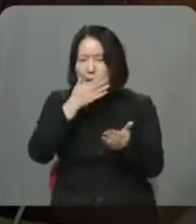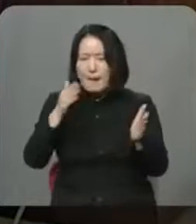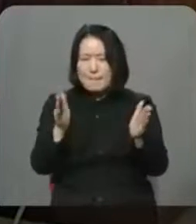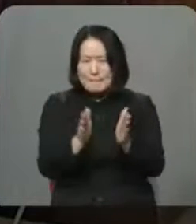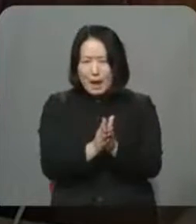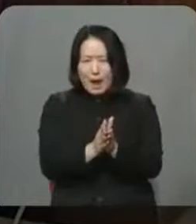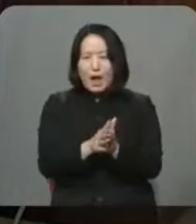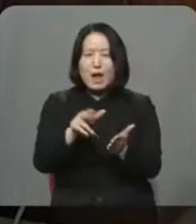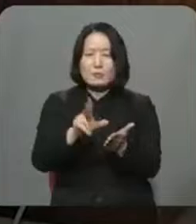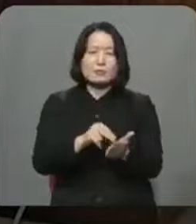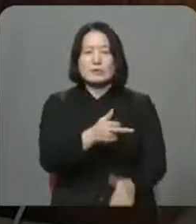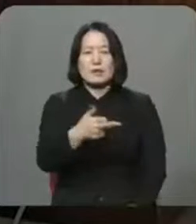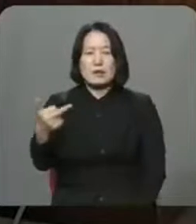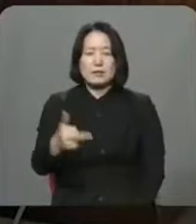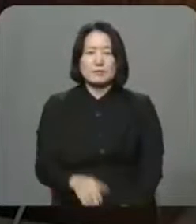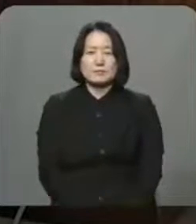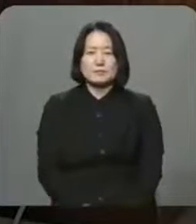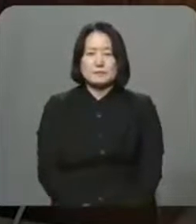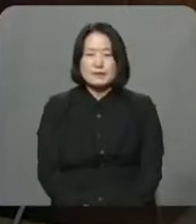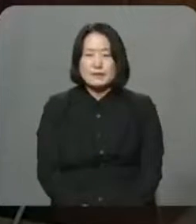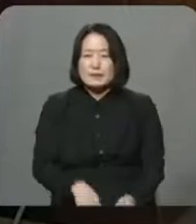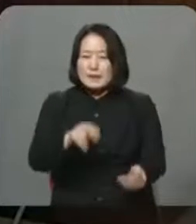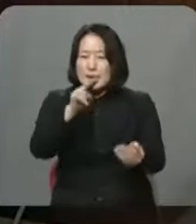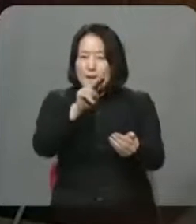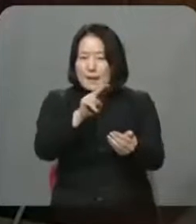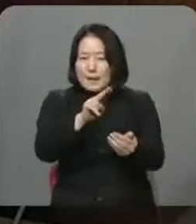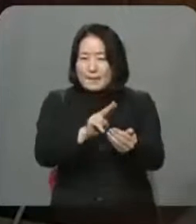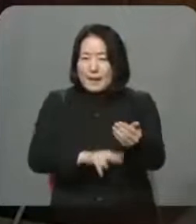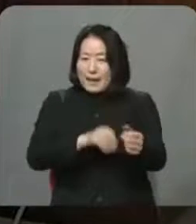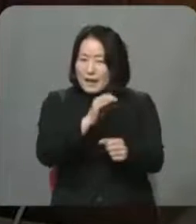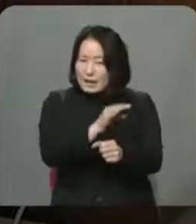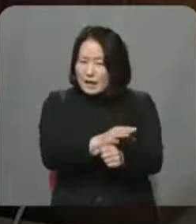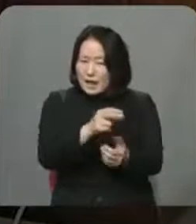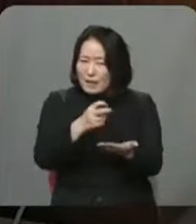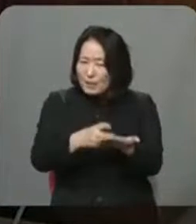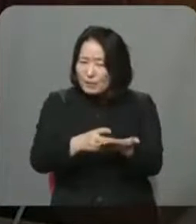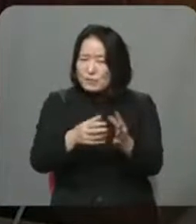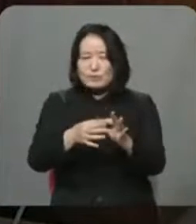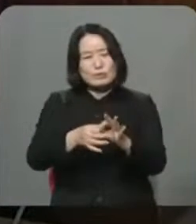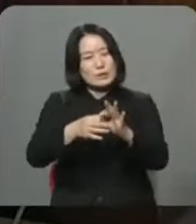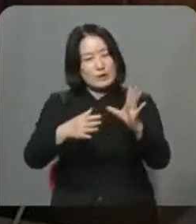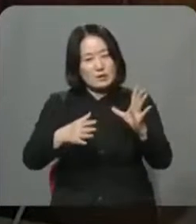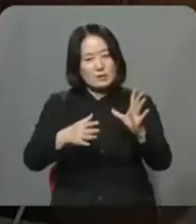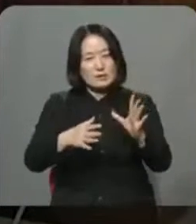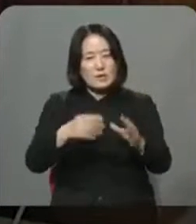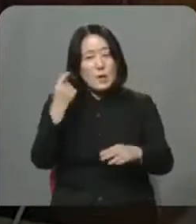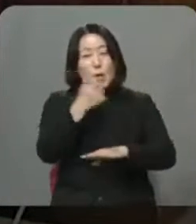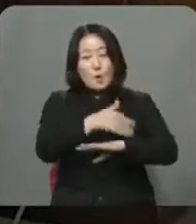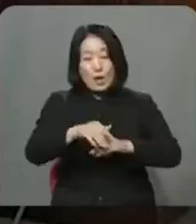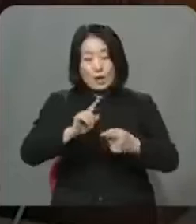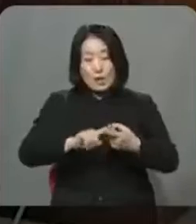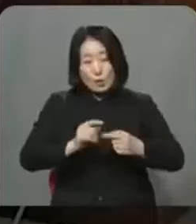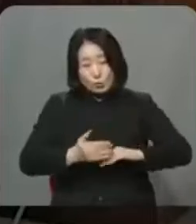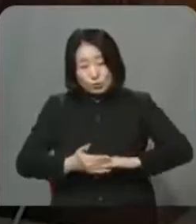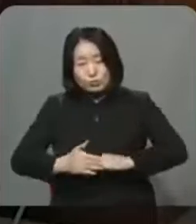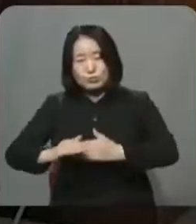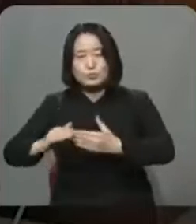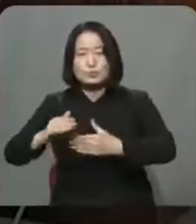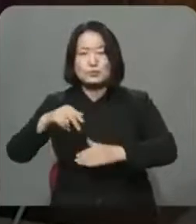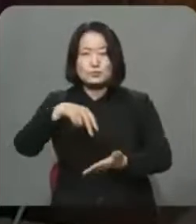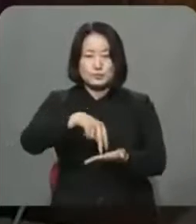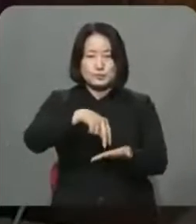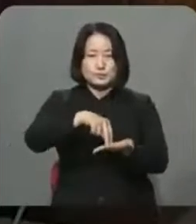큰 쟁점이었습니다. 입찰의 정당성과는 무관하게 매각은 일정대로 추진될 것이란 답변이 나왔습니다. 박상용